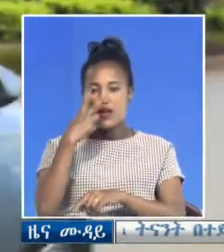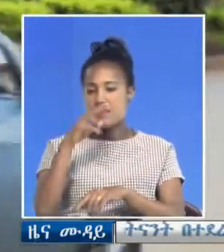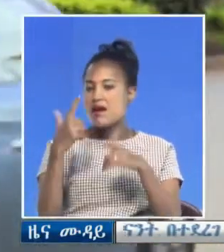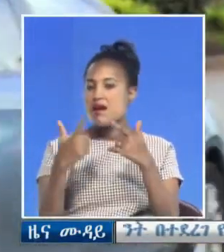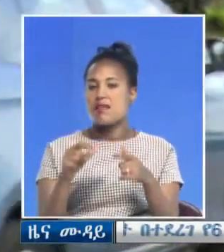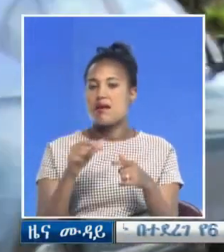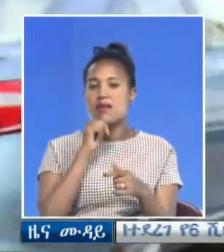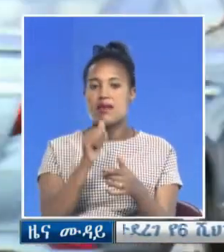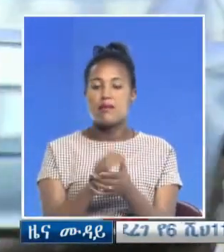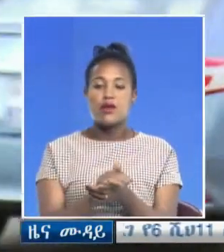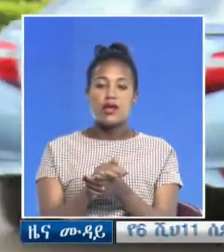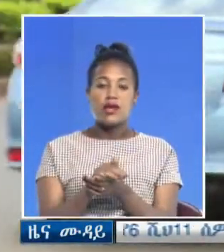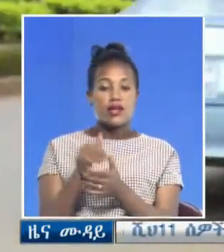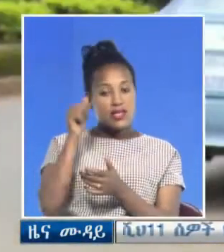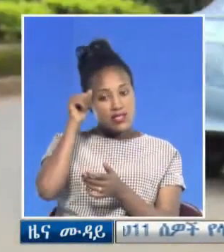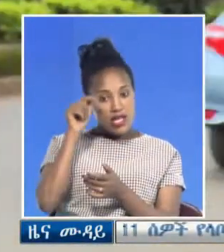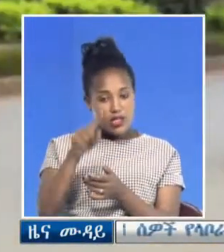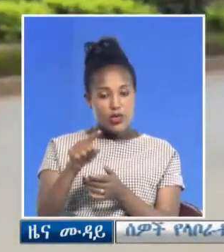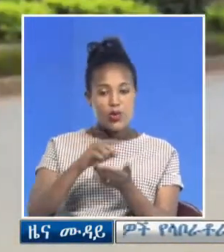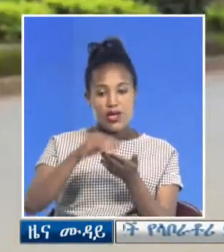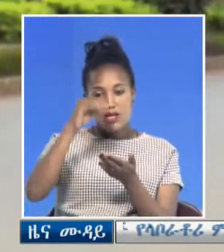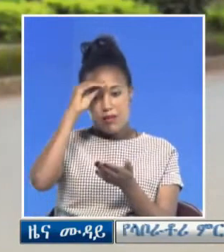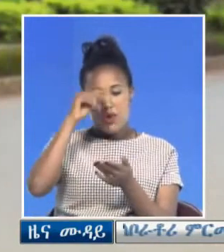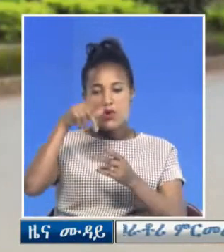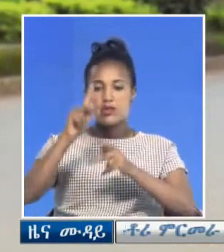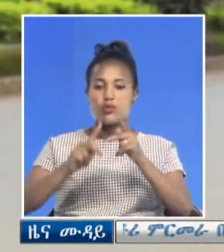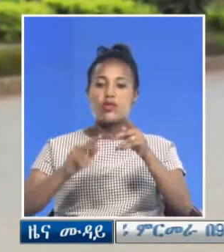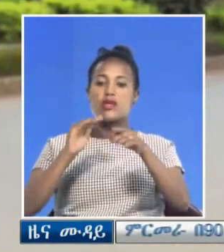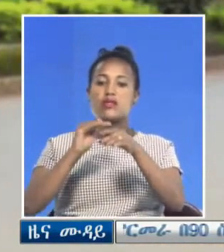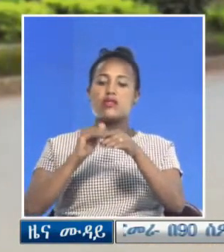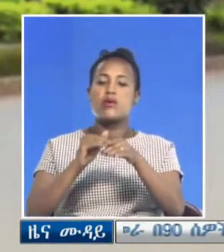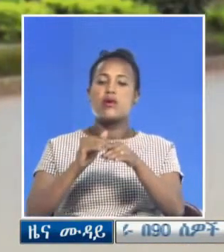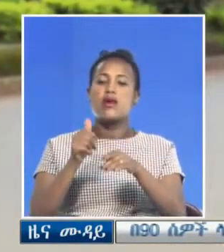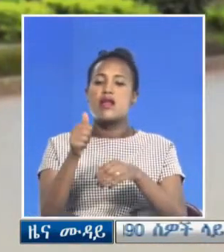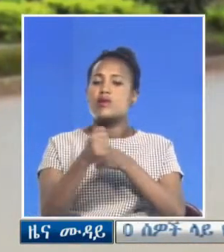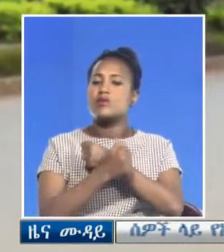የለም። ከሳቸው ተምረው ህዝቡን ቀስቅሰው ራስ ወዳድነት ሳይሆን